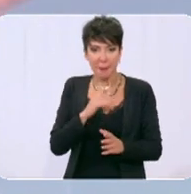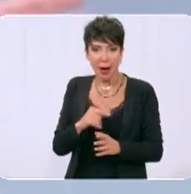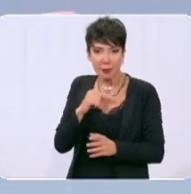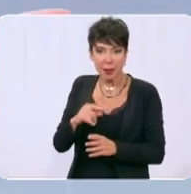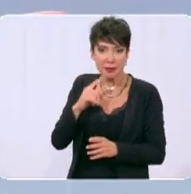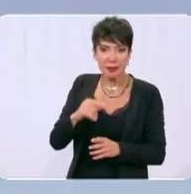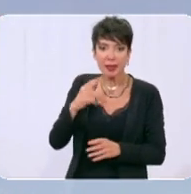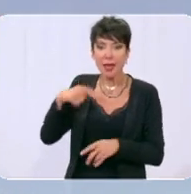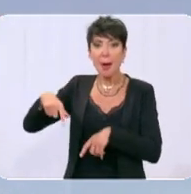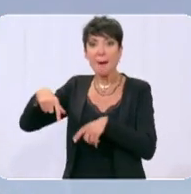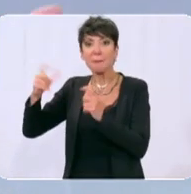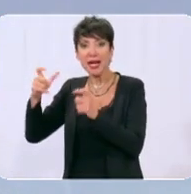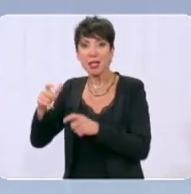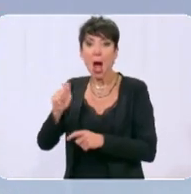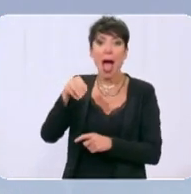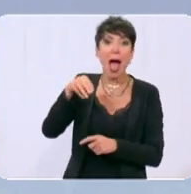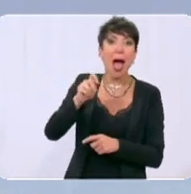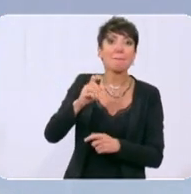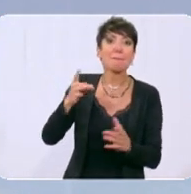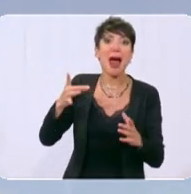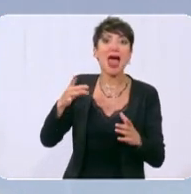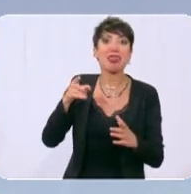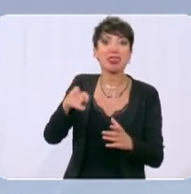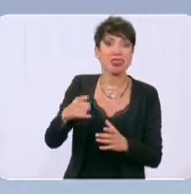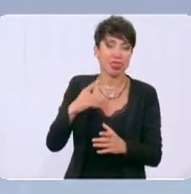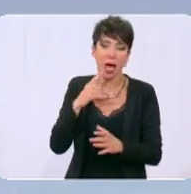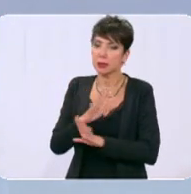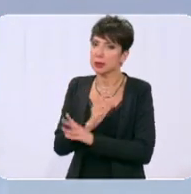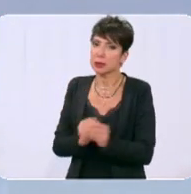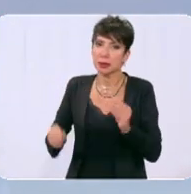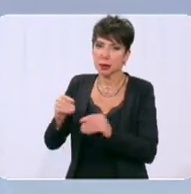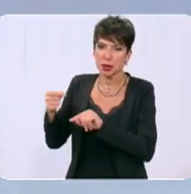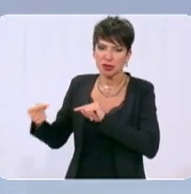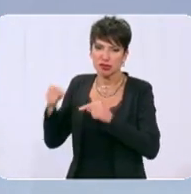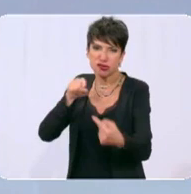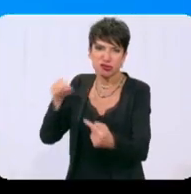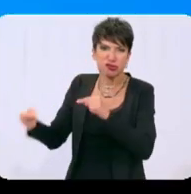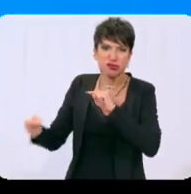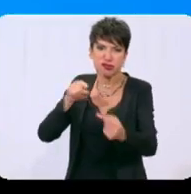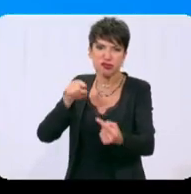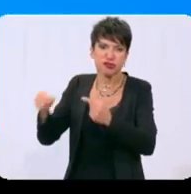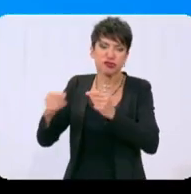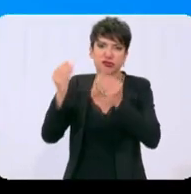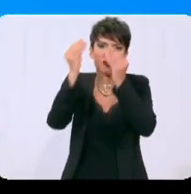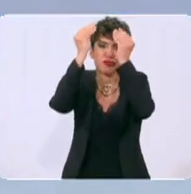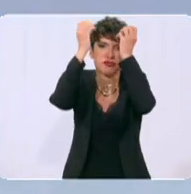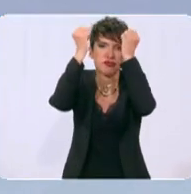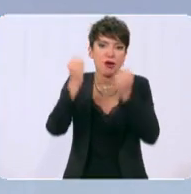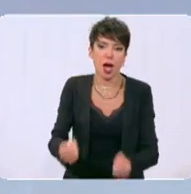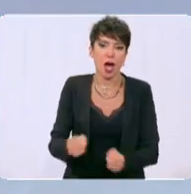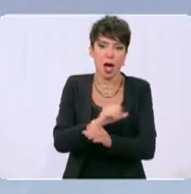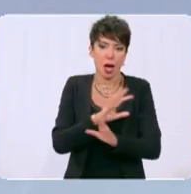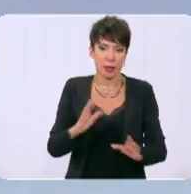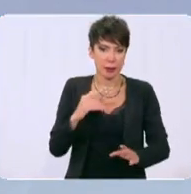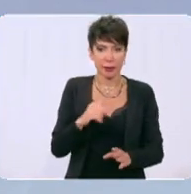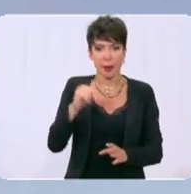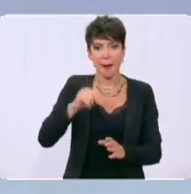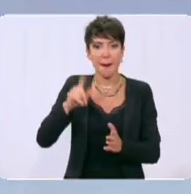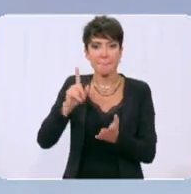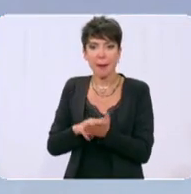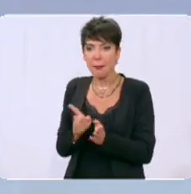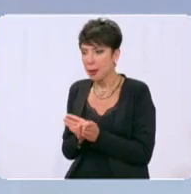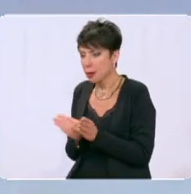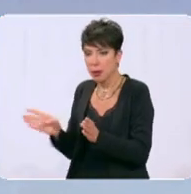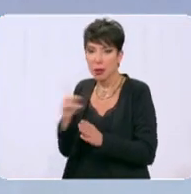και την Αμαλιάδα. Είναι φοβερό αυτό που σημαίνει. Όχι μόνο στην. Πύργο εναντίον Αμαλιάδας και το ανάποδο. Ό,τι γίνεται πρέπει να γίνεται στα δύο. Ο χώρος